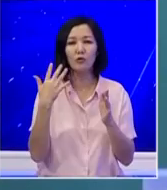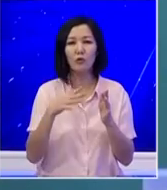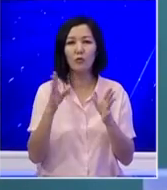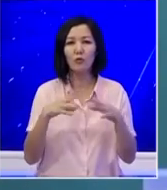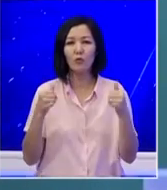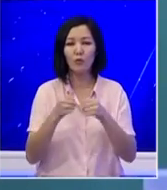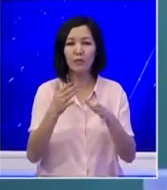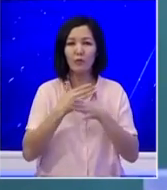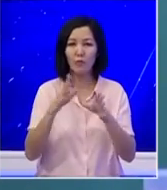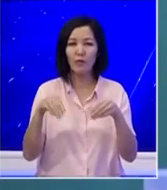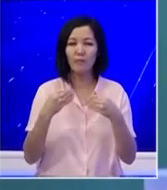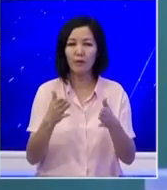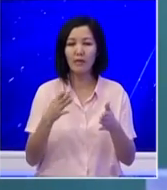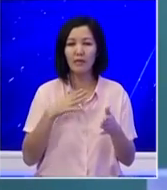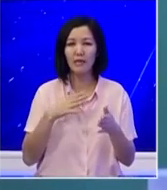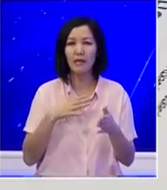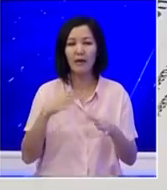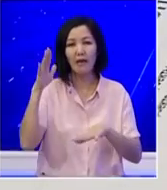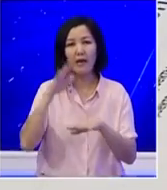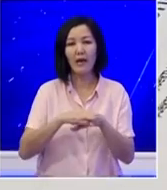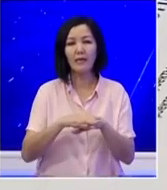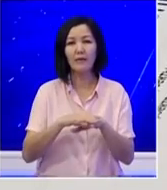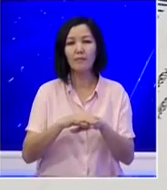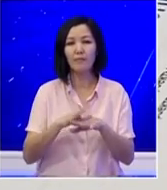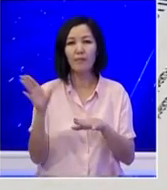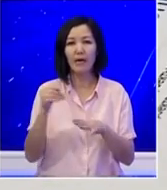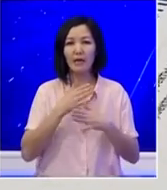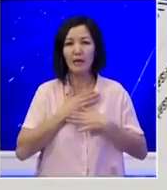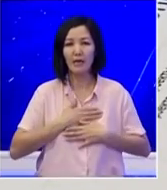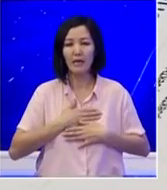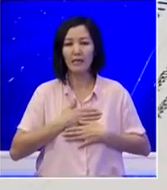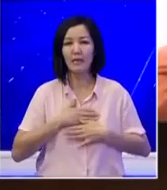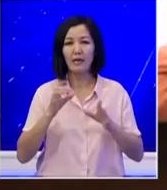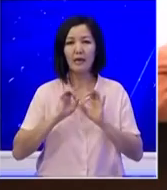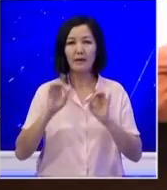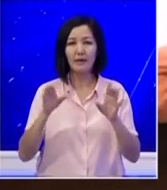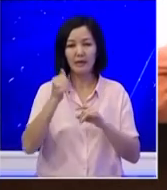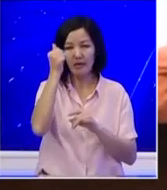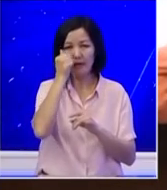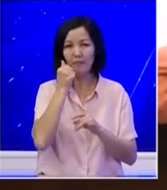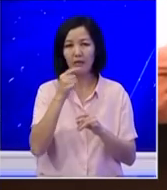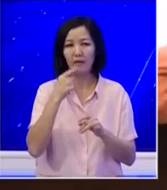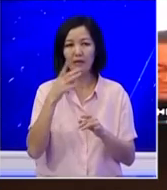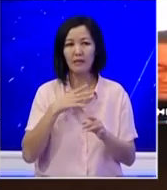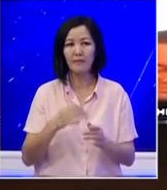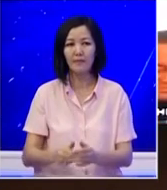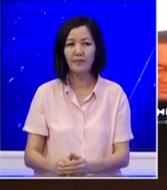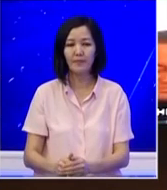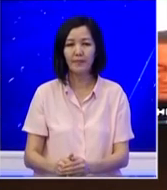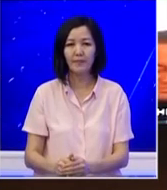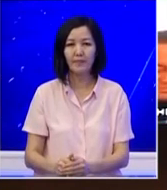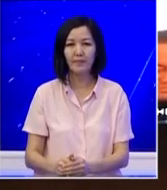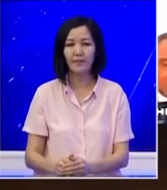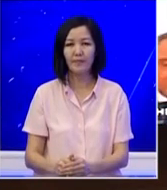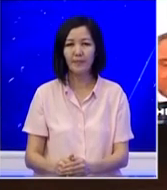жәрдемдесіпті. Жолан Омаров жұмысын әкім құптады, өзгелерге үлгі етті. 68 семьяға қаржылай көмек бердік.